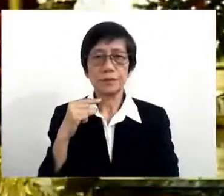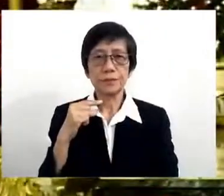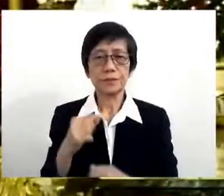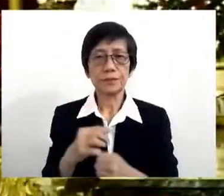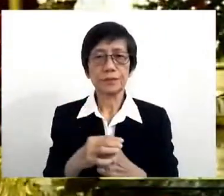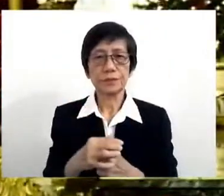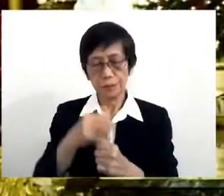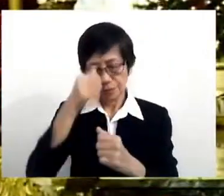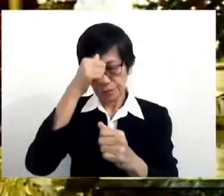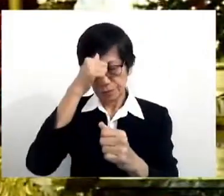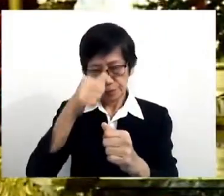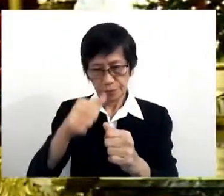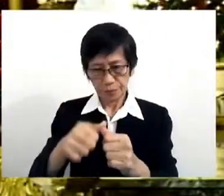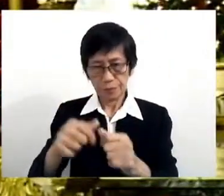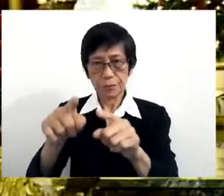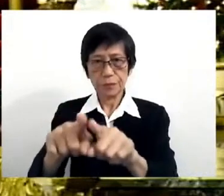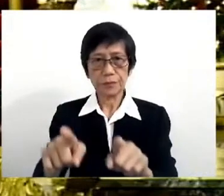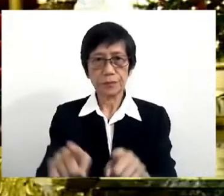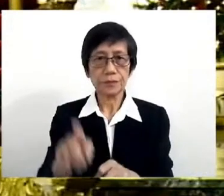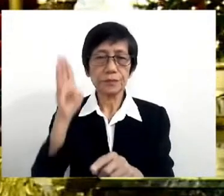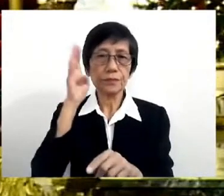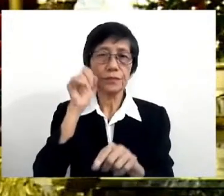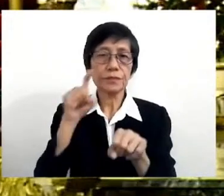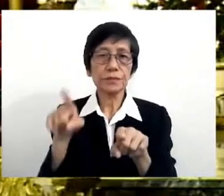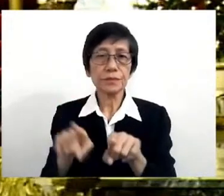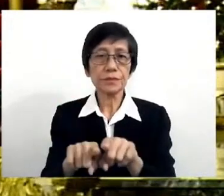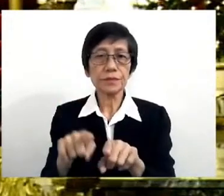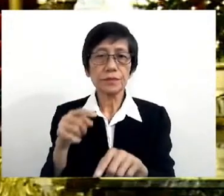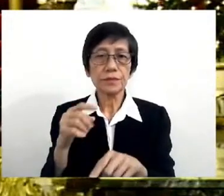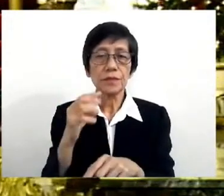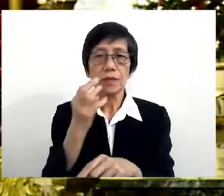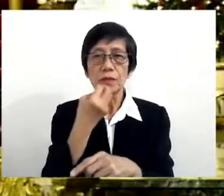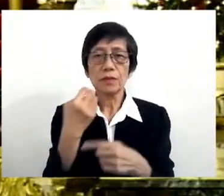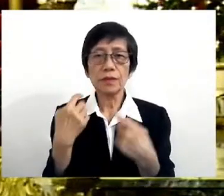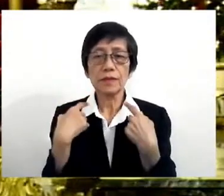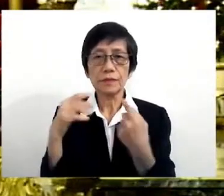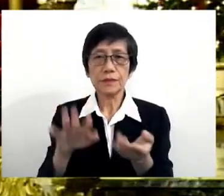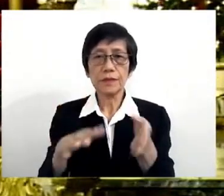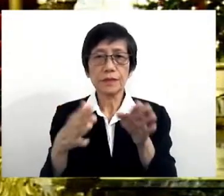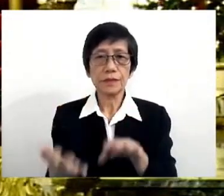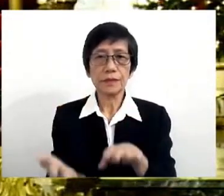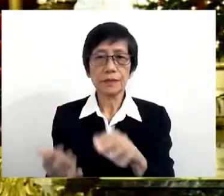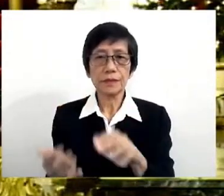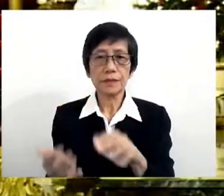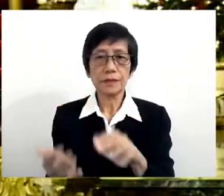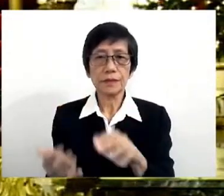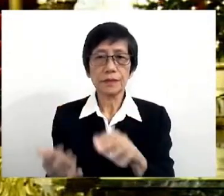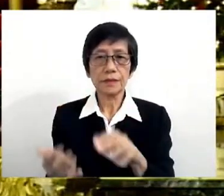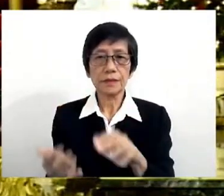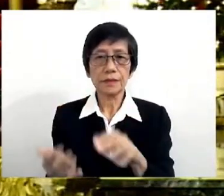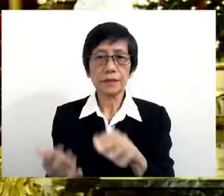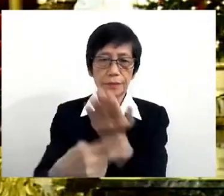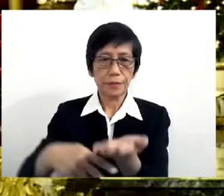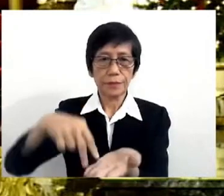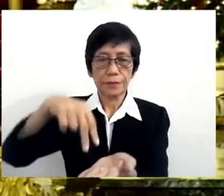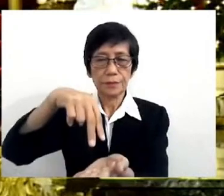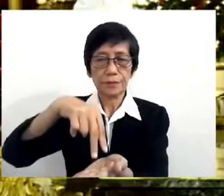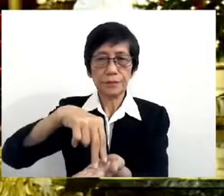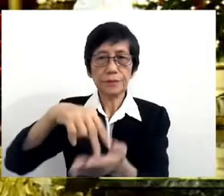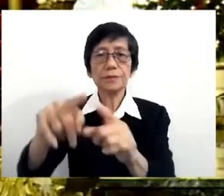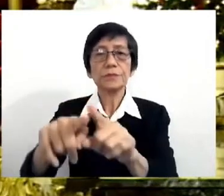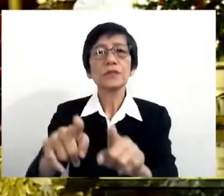Alalahanin mo rin ang mga kapatid naming nahimlay nang may pag-asang sila'y muling mabubuhay, gayon din ang